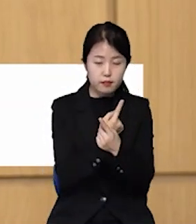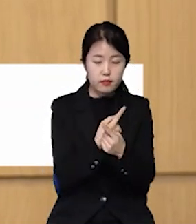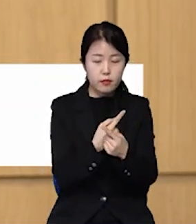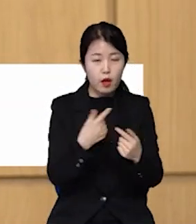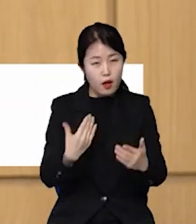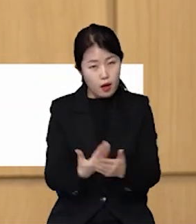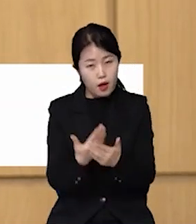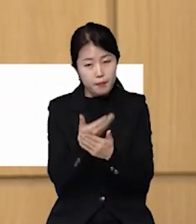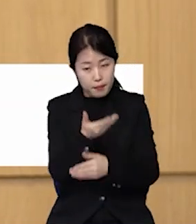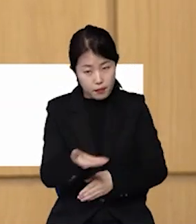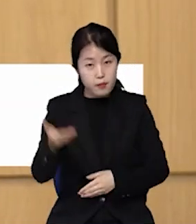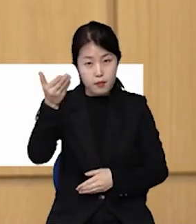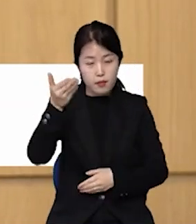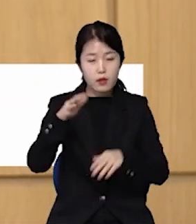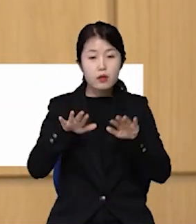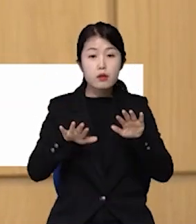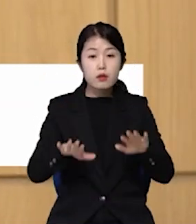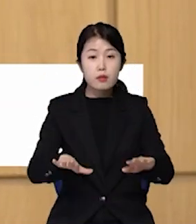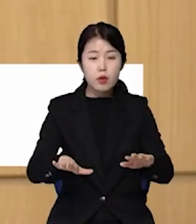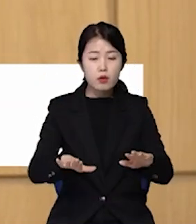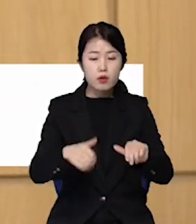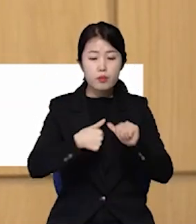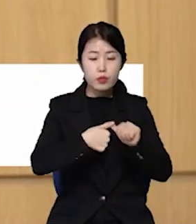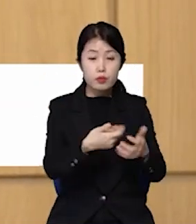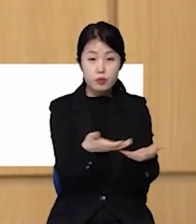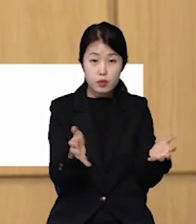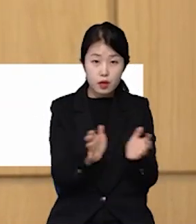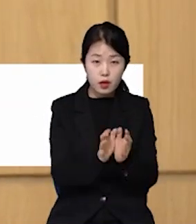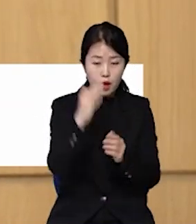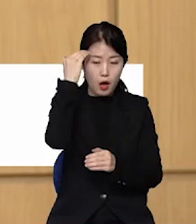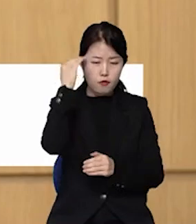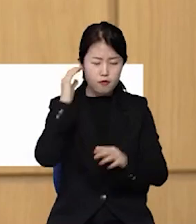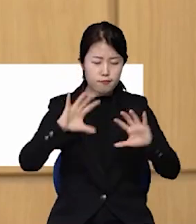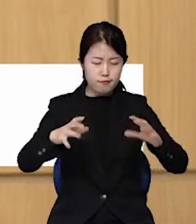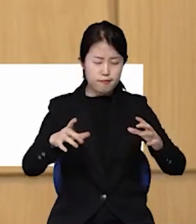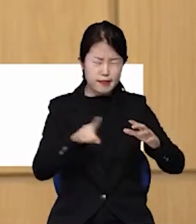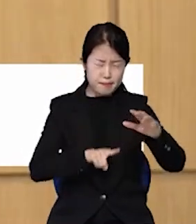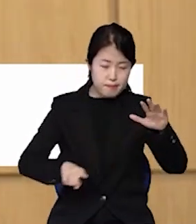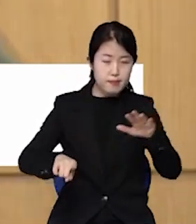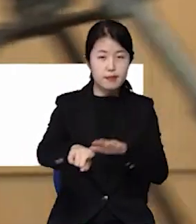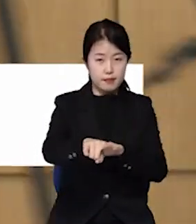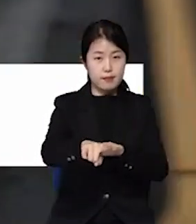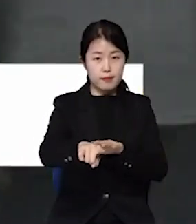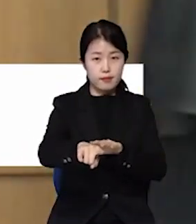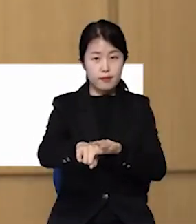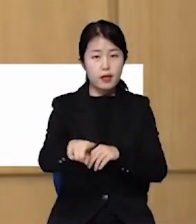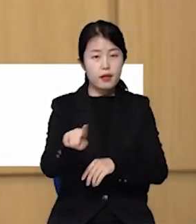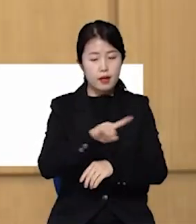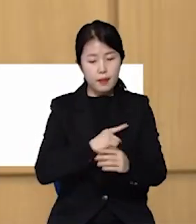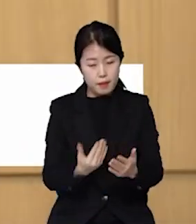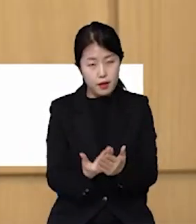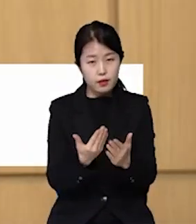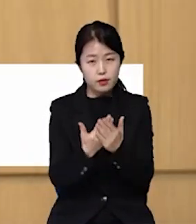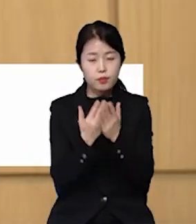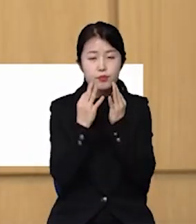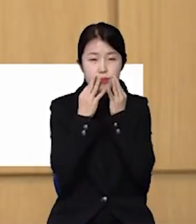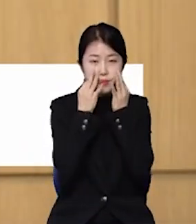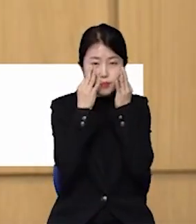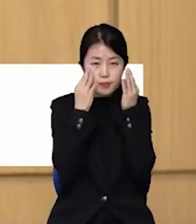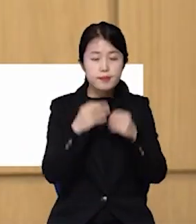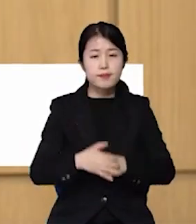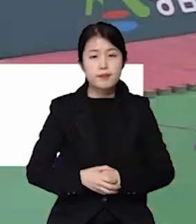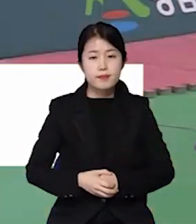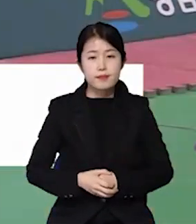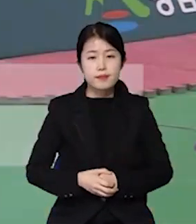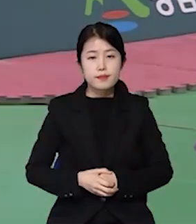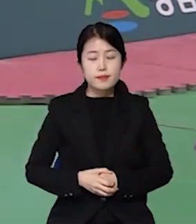삼아서 우리 군은 영암군 민속씨름단이 대한민국 최고의 씨름단으로 군민과 함께 성장할 수 있도록 최선을